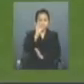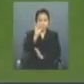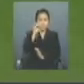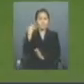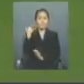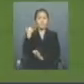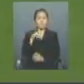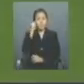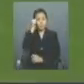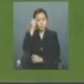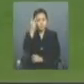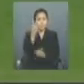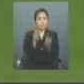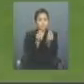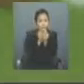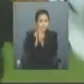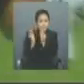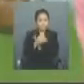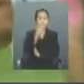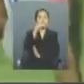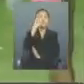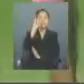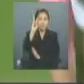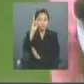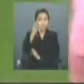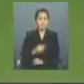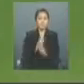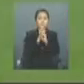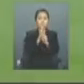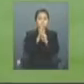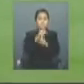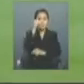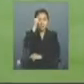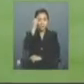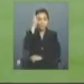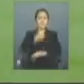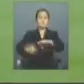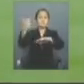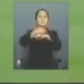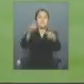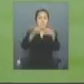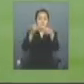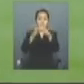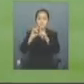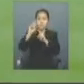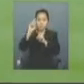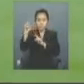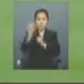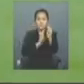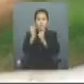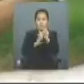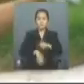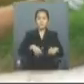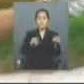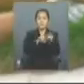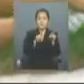วันเก็บได้16อันเดอร์พาร์รั้งตำแหน่งผู้นำได้เป็นวันที่2นะคะตอนนี้นำหน้าอันดับ2ร่วมอย่างมาร์ควิลสันโปรเพื่อนร่วม